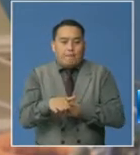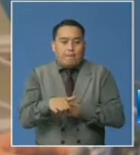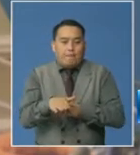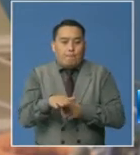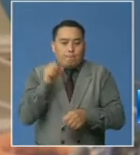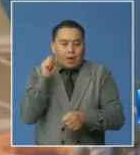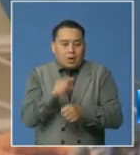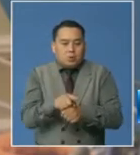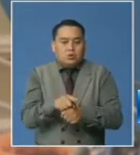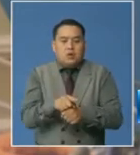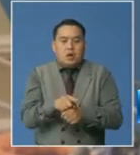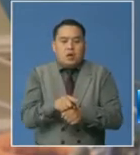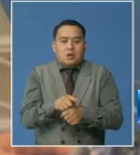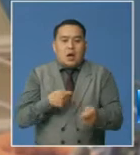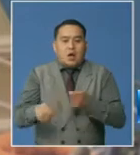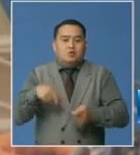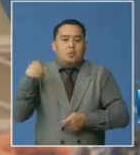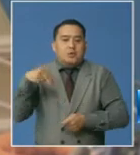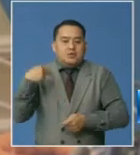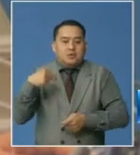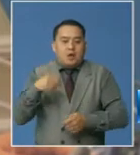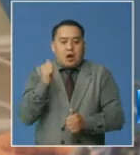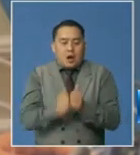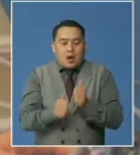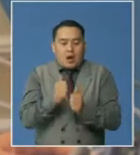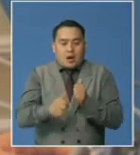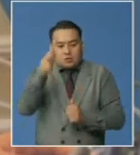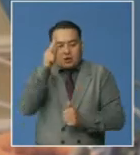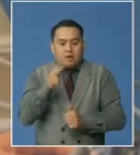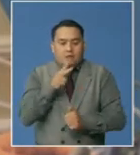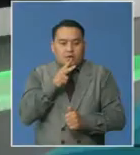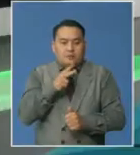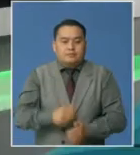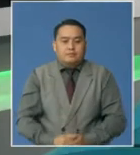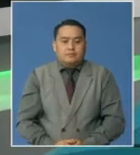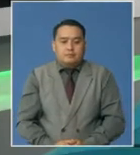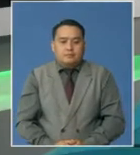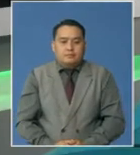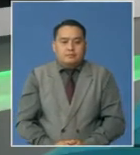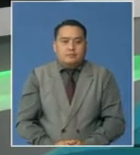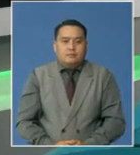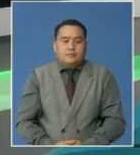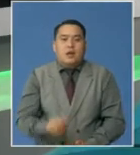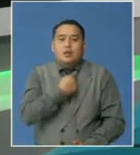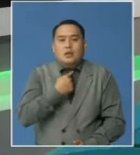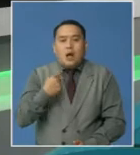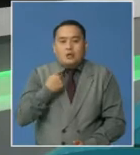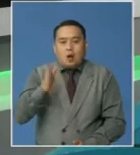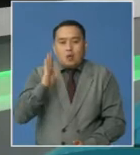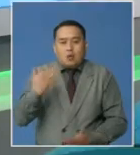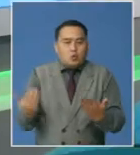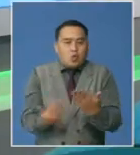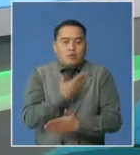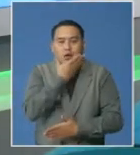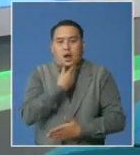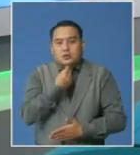писать в администрацию президента на ежеквартальной основе. Раз в квартал будем анализировать. В Талдыкургане появится